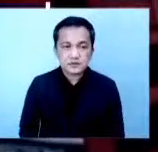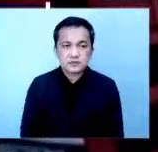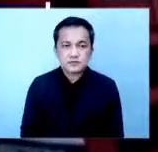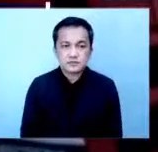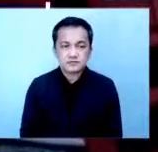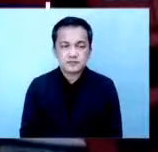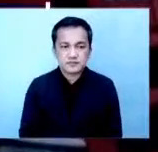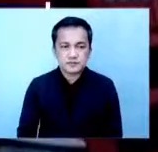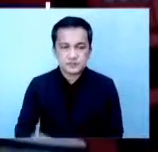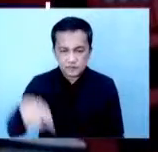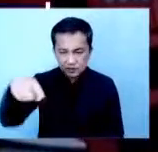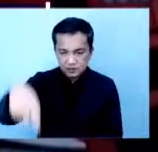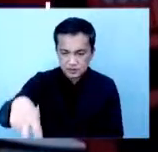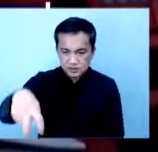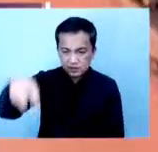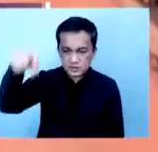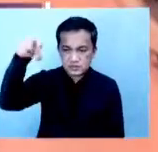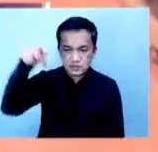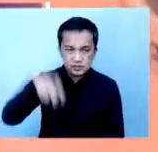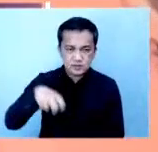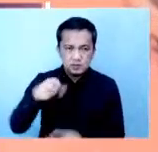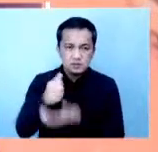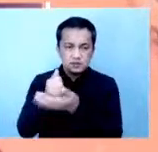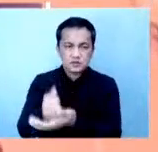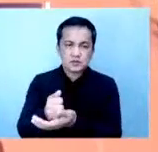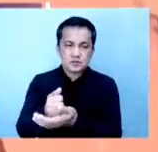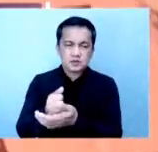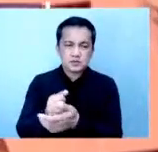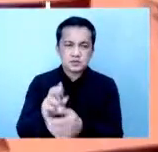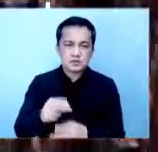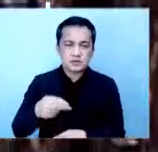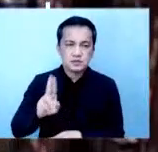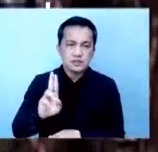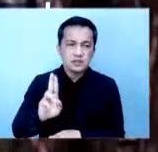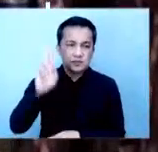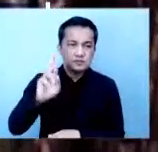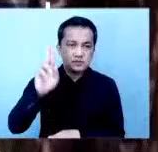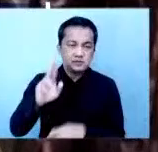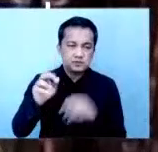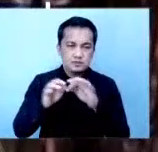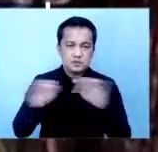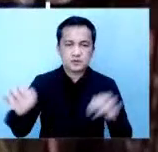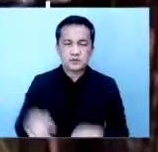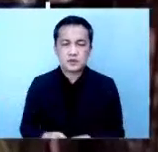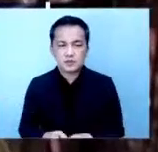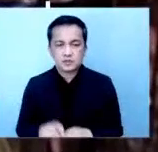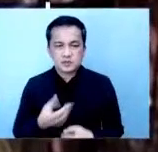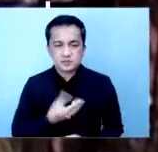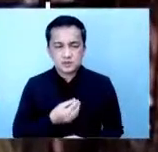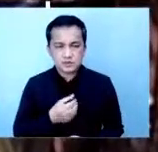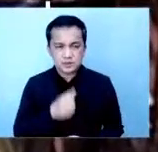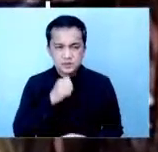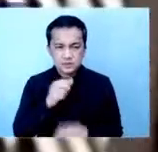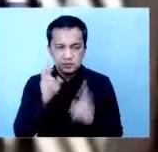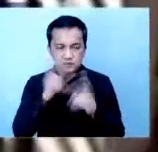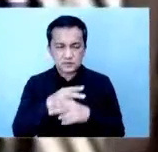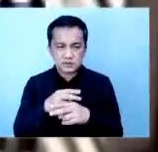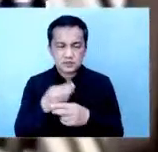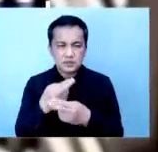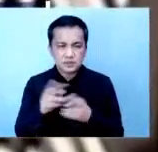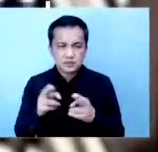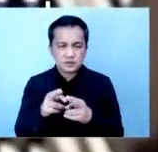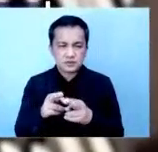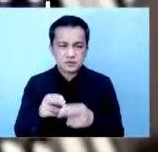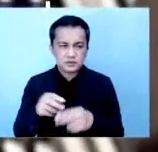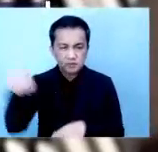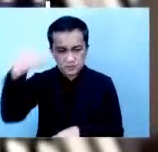Crane naman ang ginamit para masaklolohan ng mga nasa mas mataas na palapag. Sa pangambang hindi makita ng rescuers,